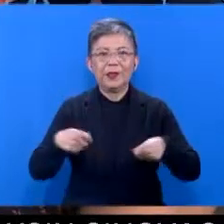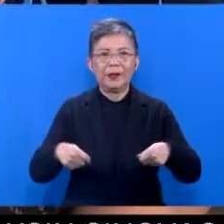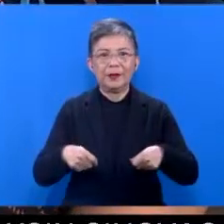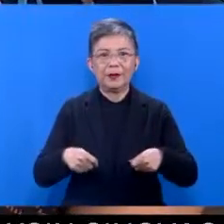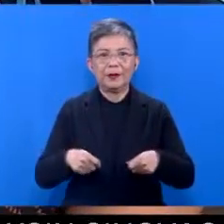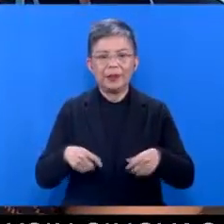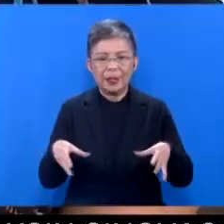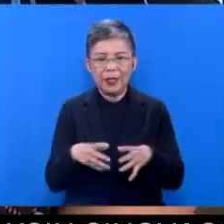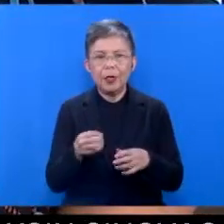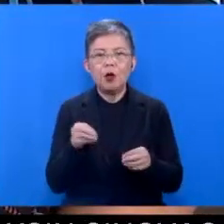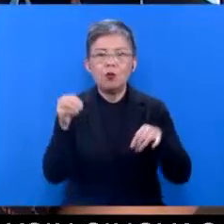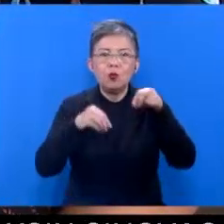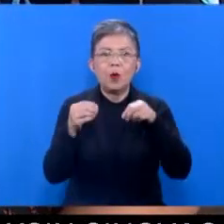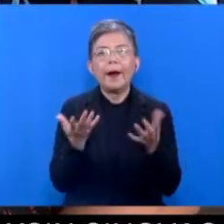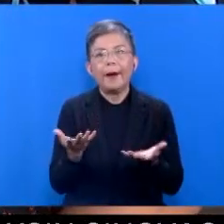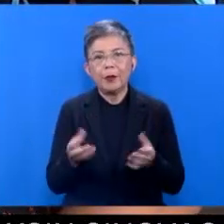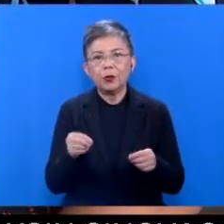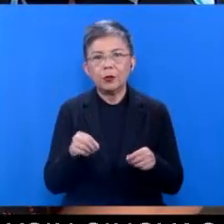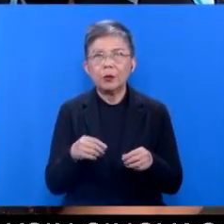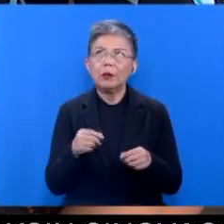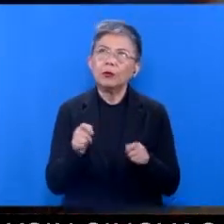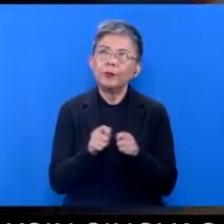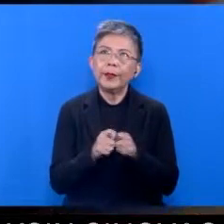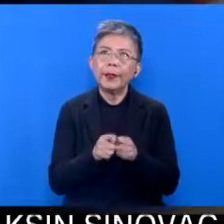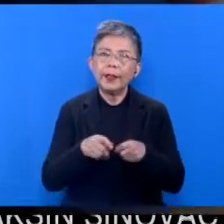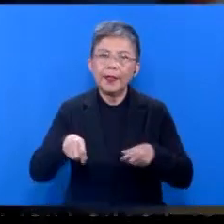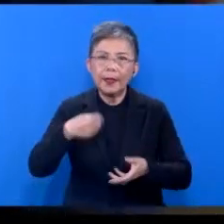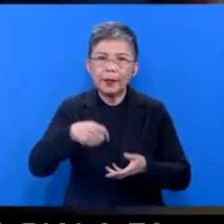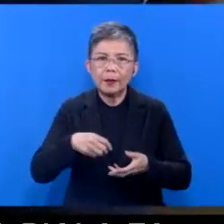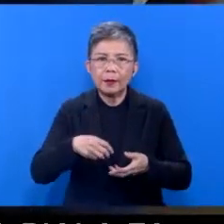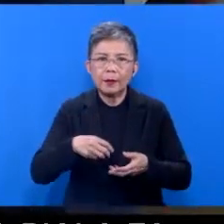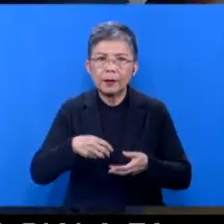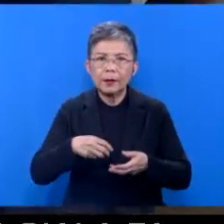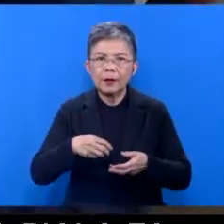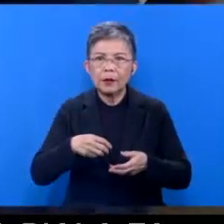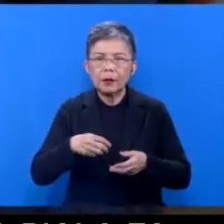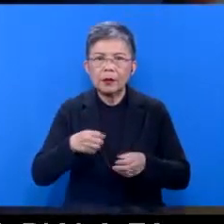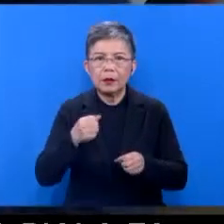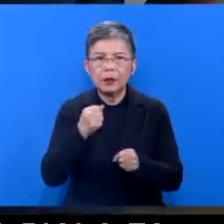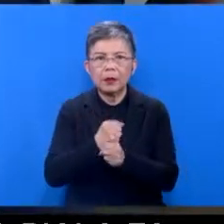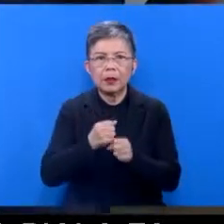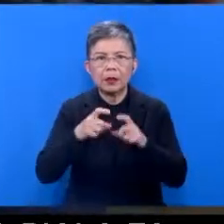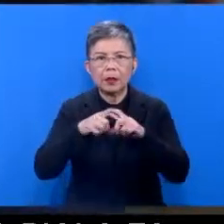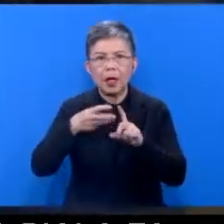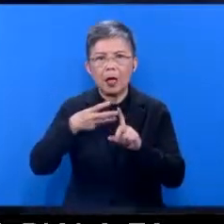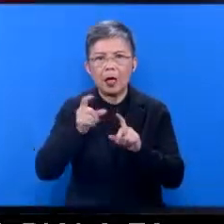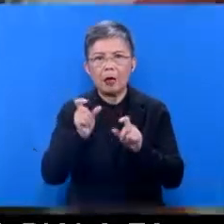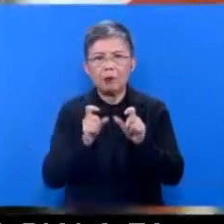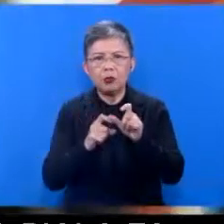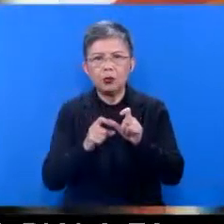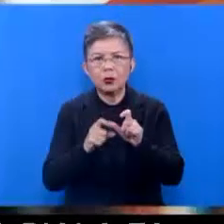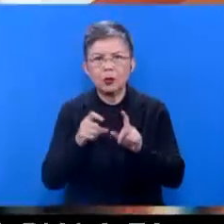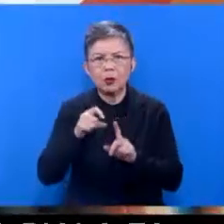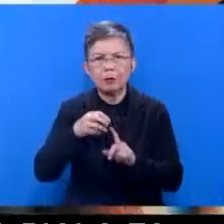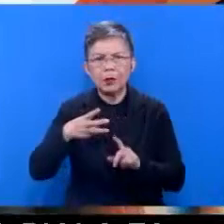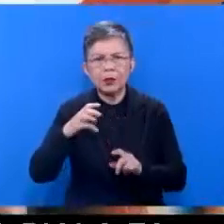tahu nih, bumbu dapur apa nih? Apa ya kalau mama saya masak? Gabus pucung. Wah, oke, baik. Makasih banyak ya, Kak.